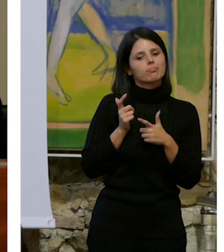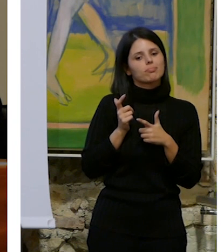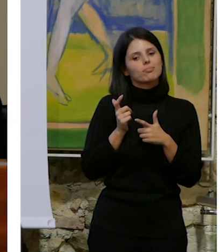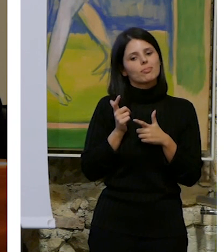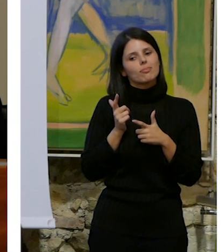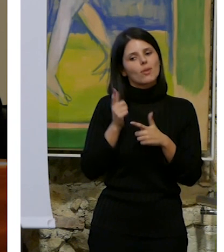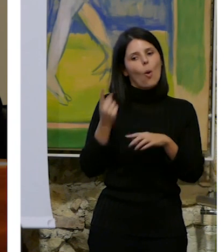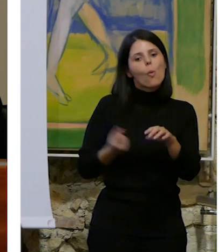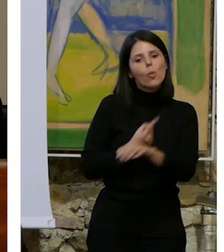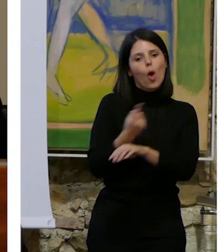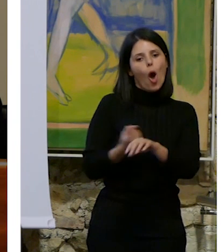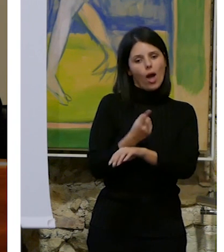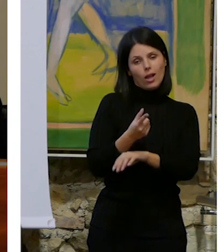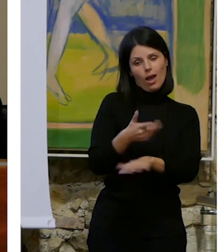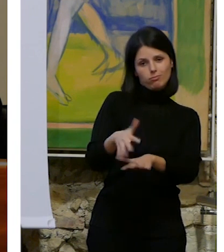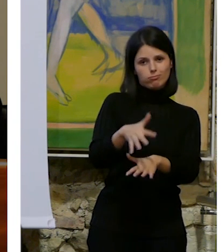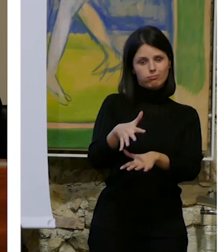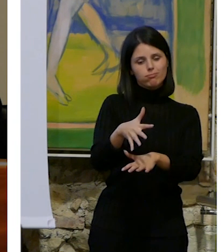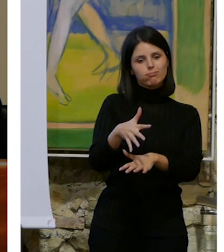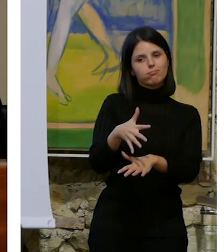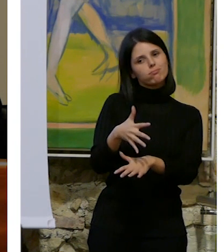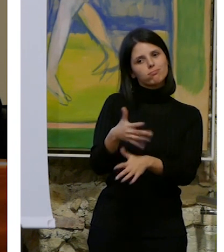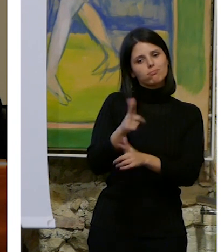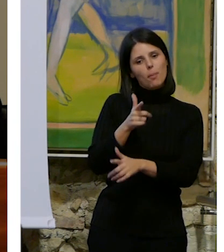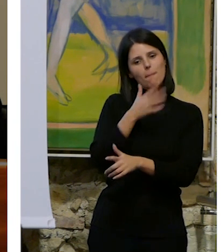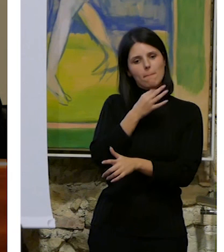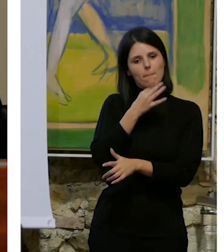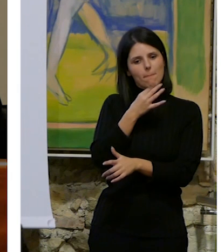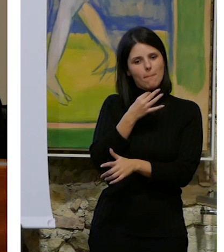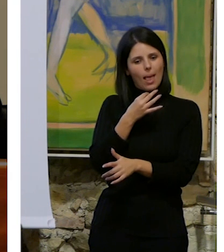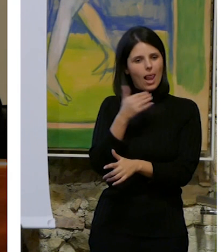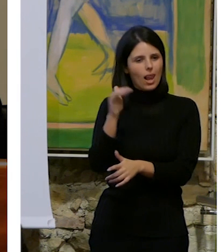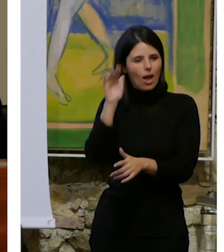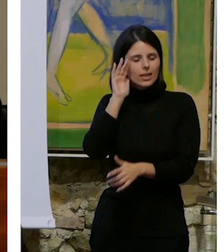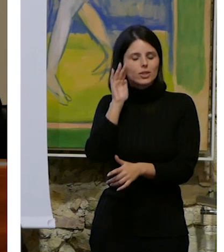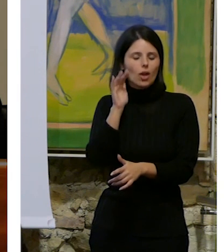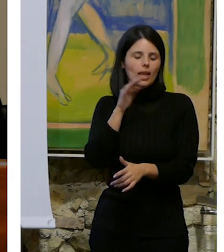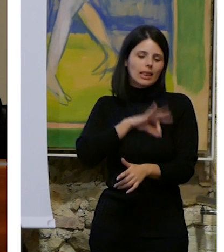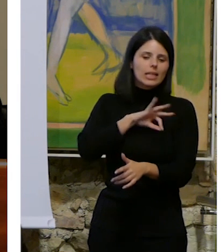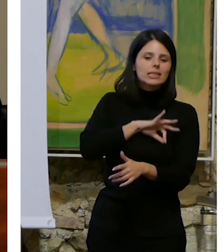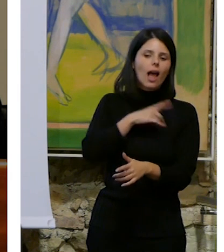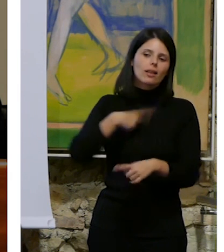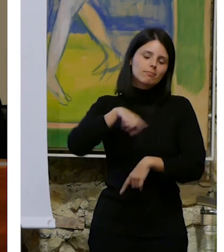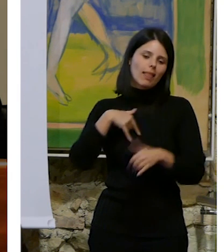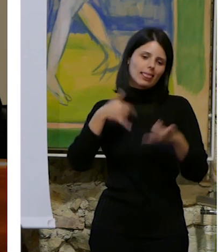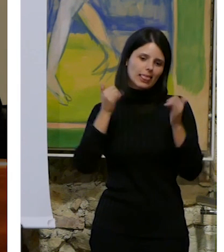quasi un'ora. Ecco, nel modo più bello possibile, perché bello, interessante,